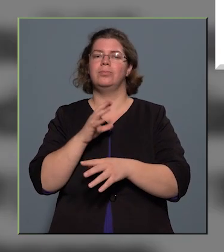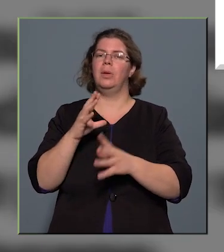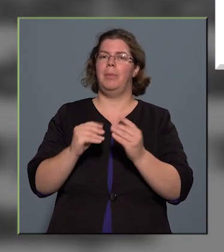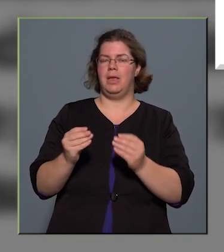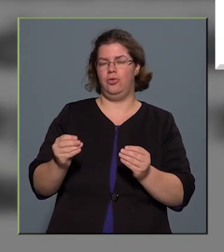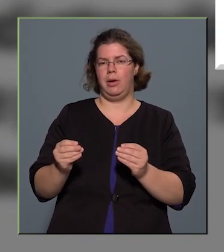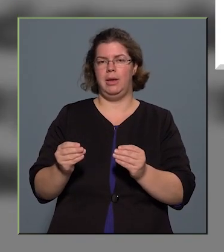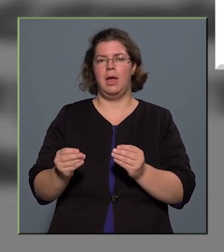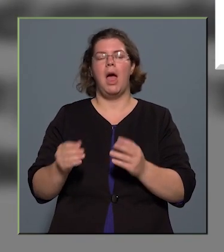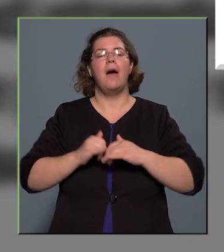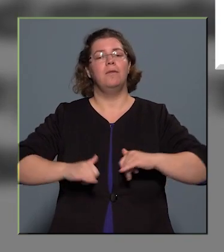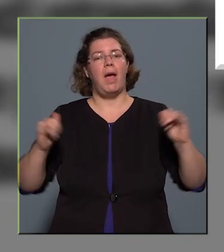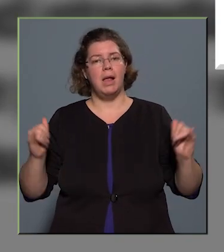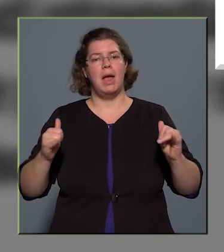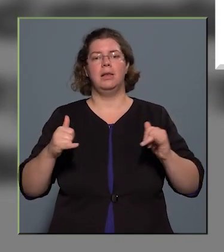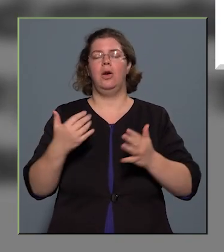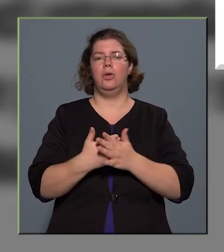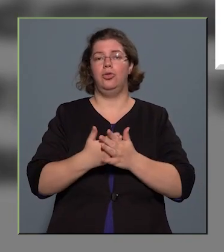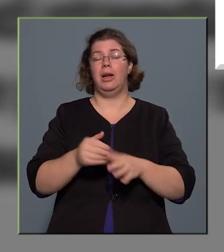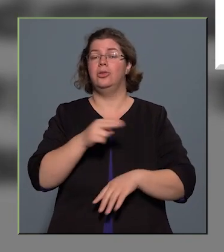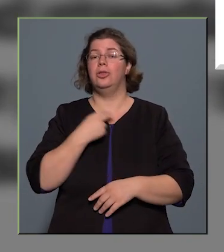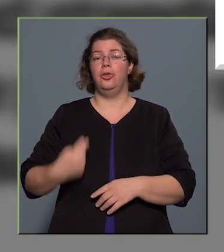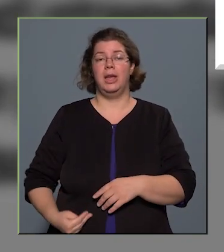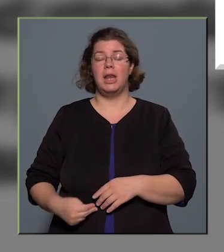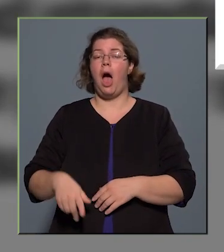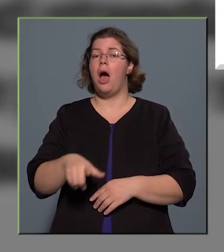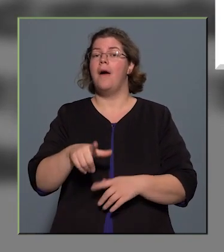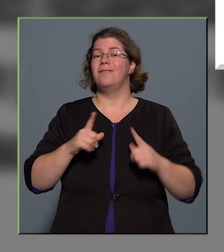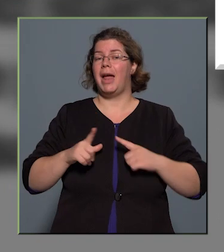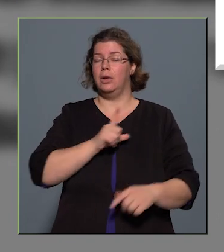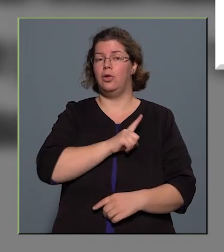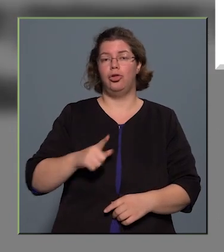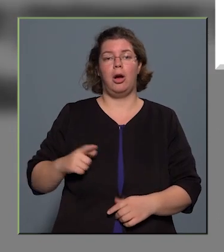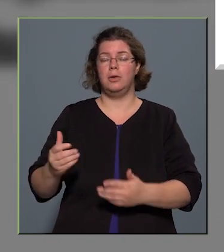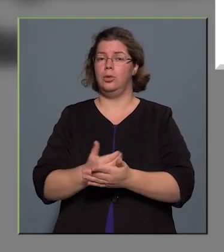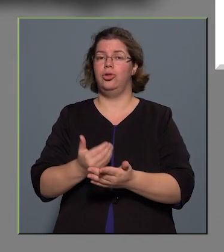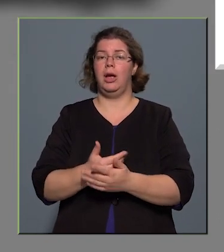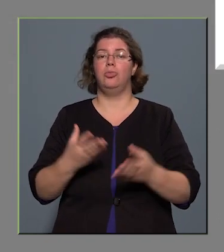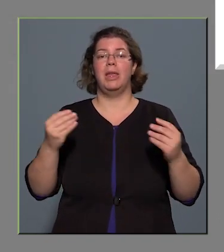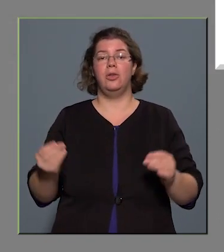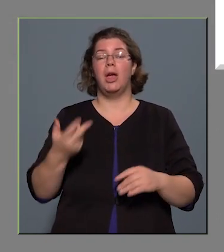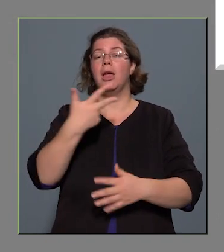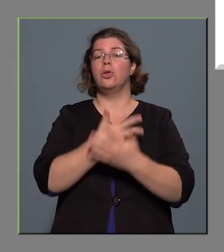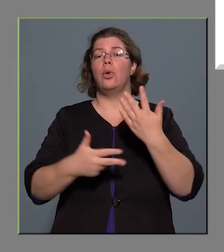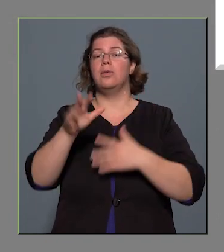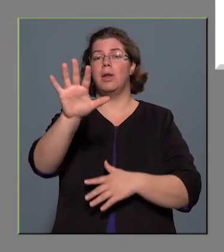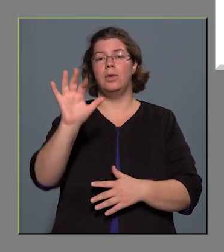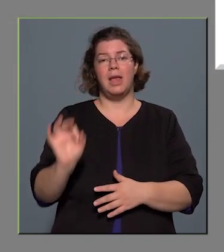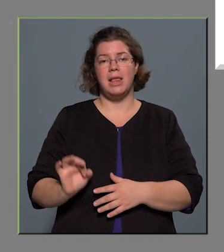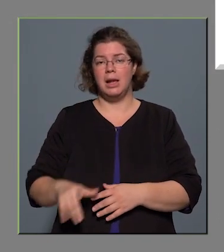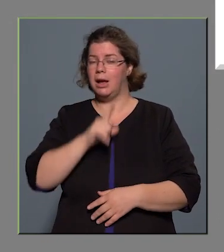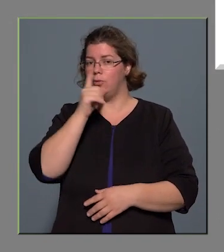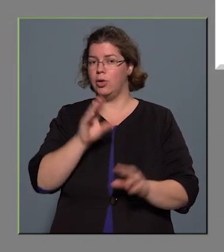A fejlett gazdaságok és Kína várhatóan csak a szükséges mennyiség 85%-át fogja